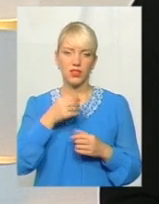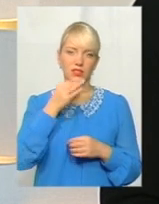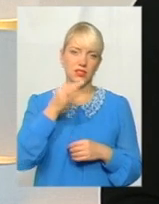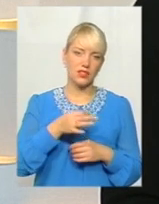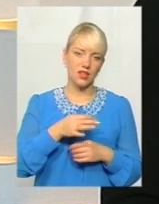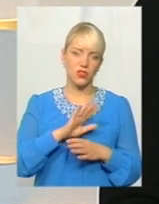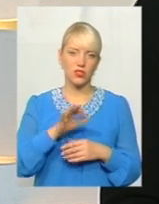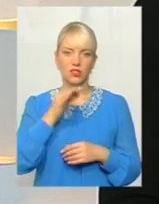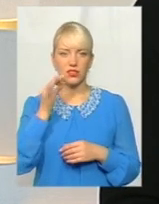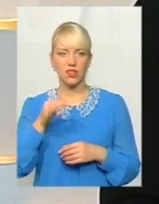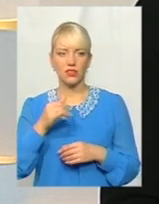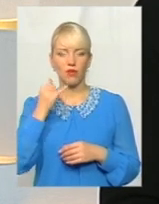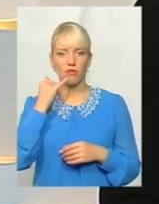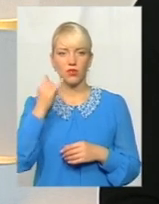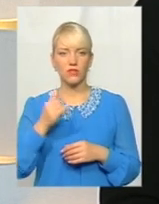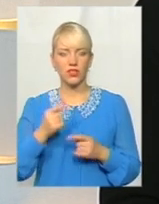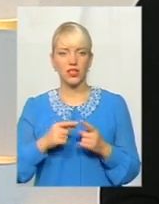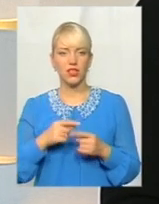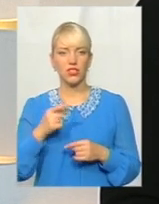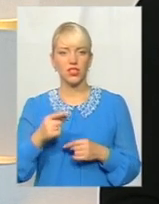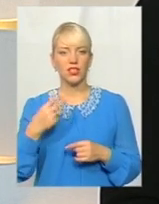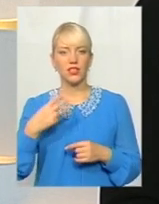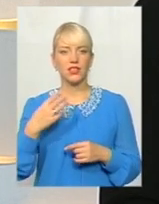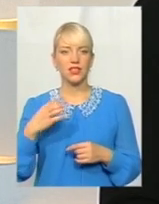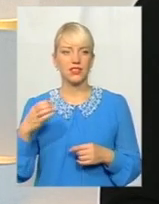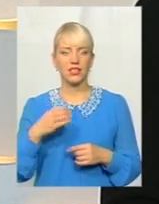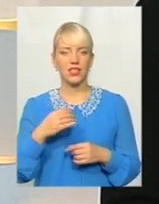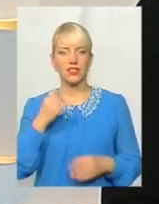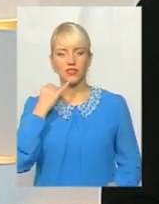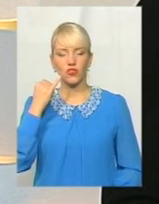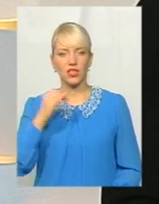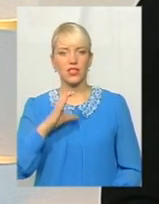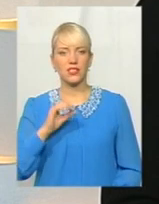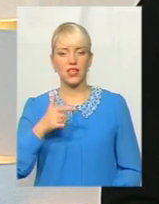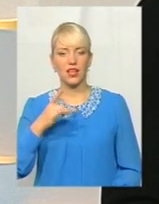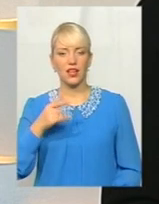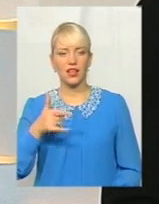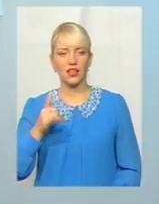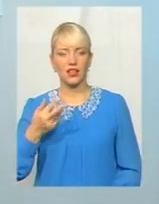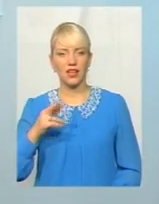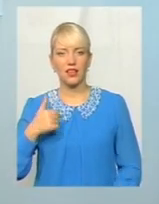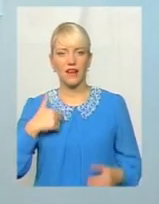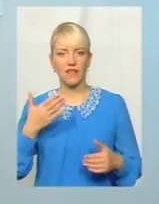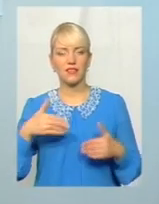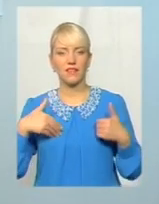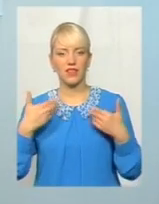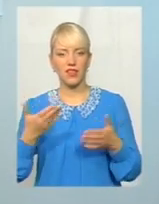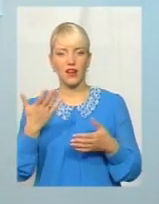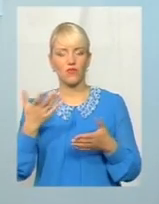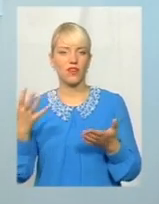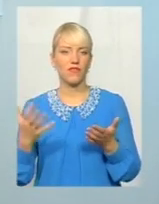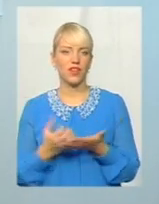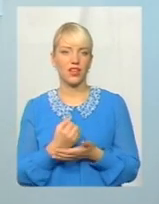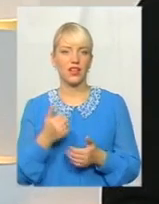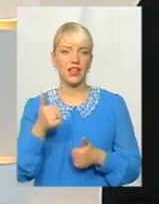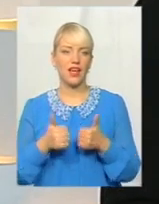скажуть. Позвонили і так через 30 секунд дзвонок Сергія і каже, що я вас вітаю, ви виграли